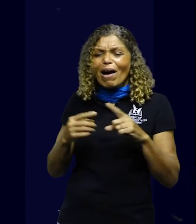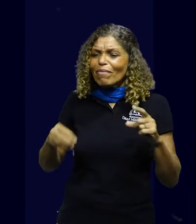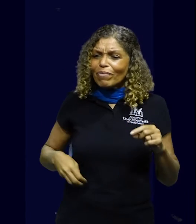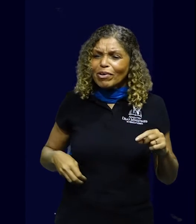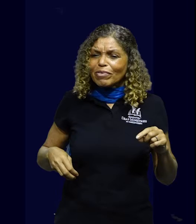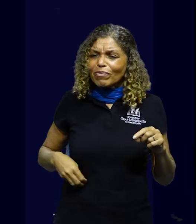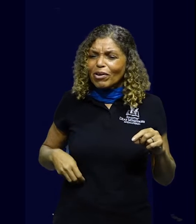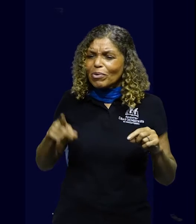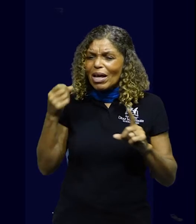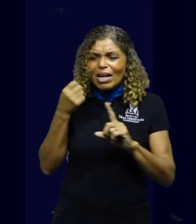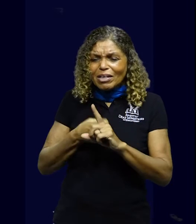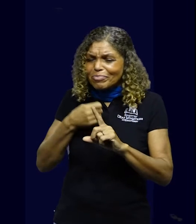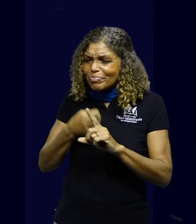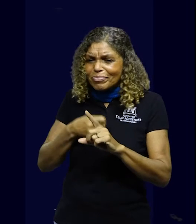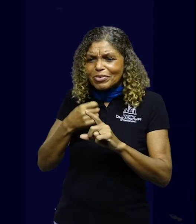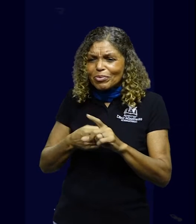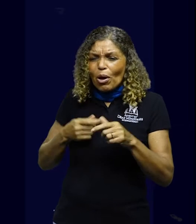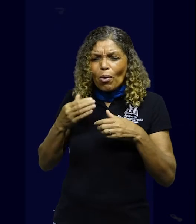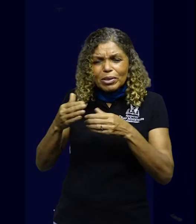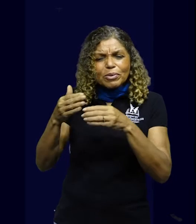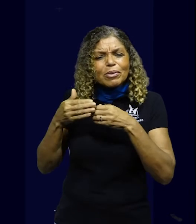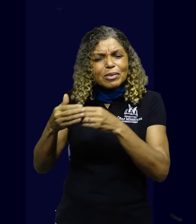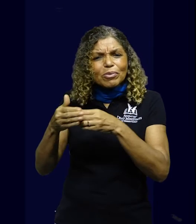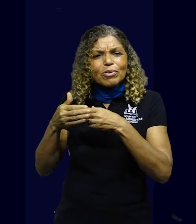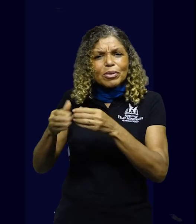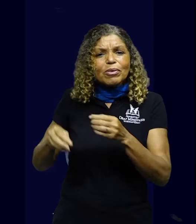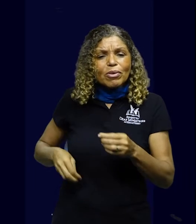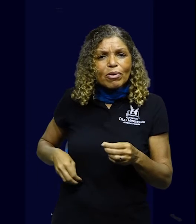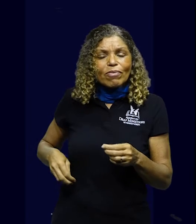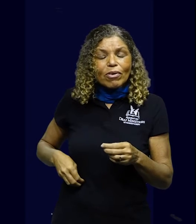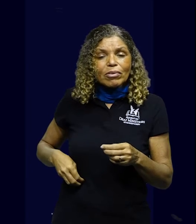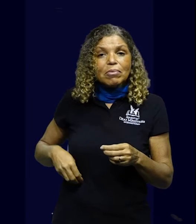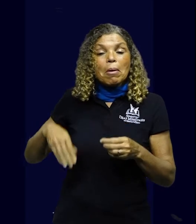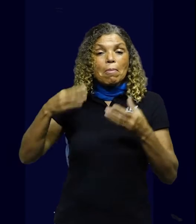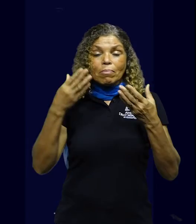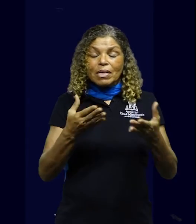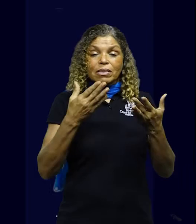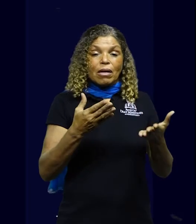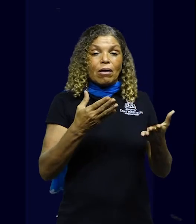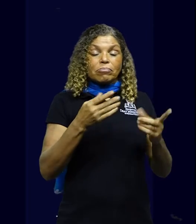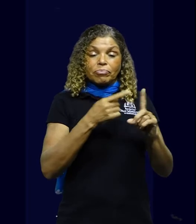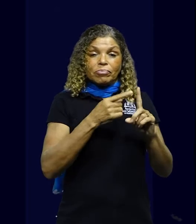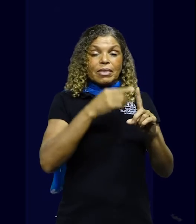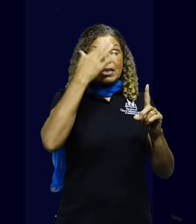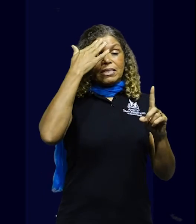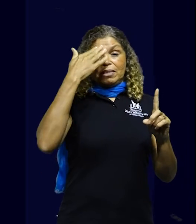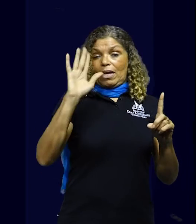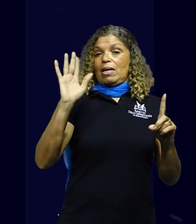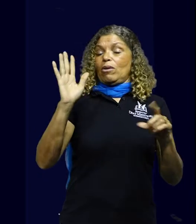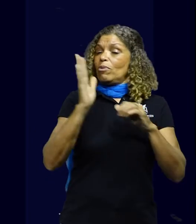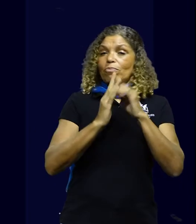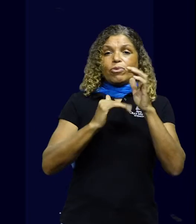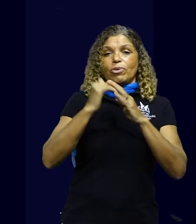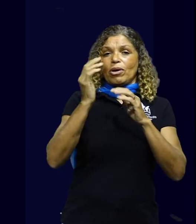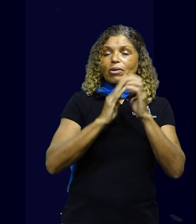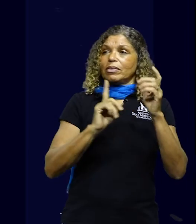longtemps, je sais aussi que le bonheur est pour ceux qui craignent Dieu parce qu'ils ont de la crainte devant